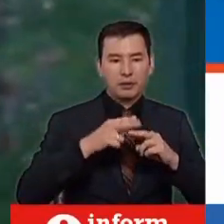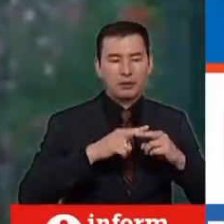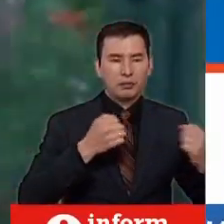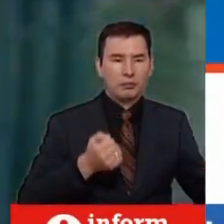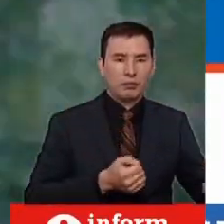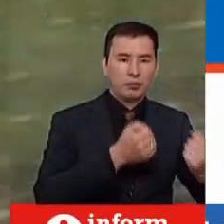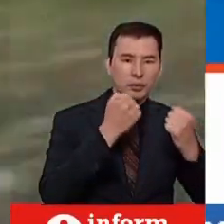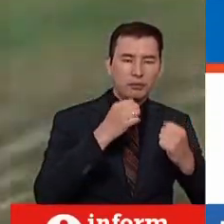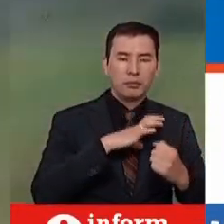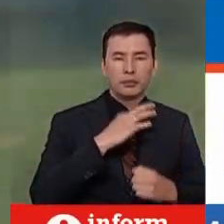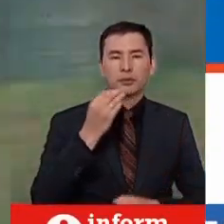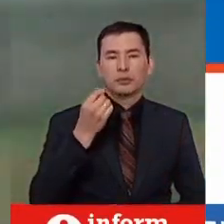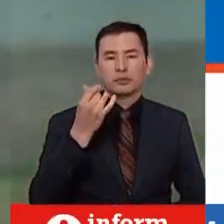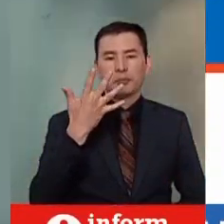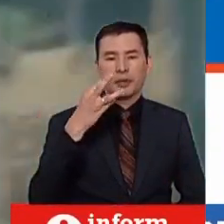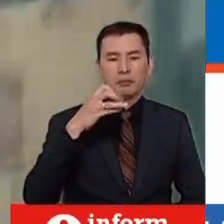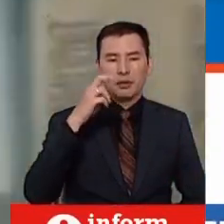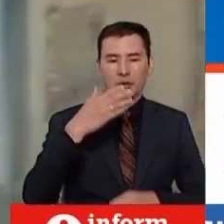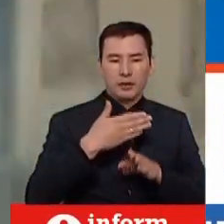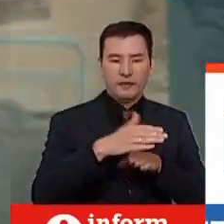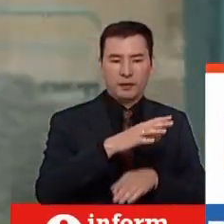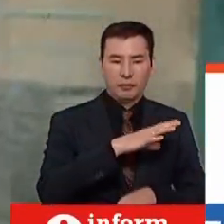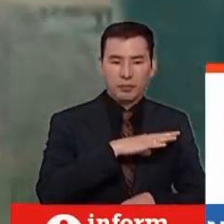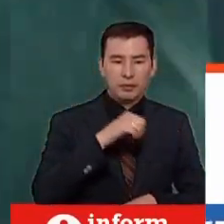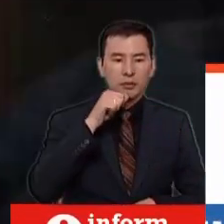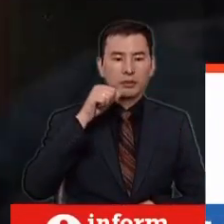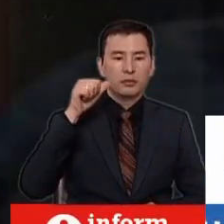миллиард теңге бөлінген, оның жартысы өткен жылғы жобаларды